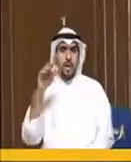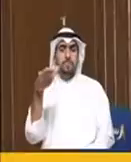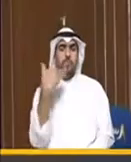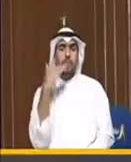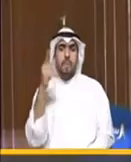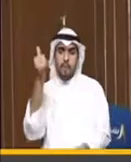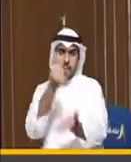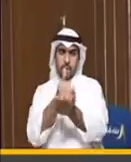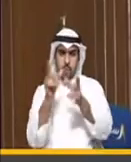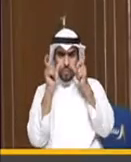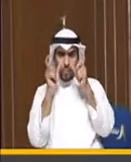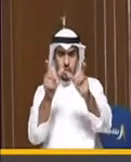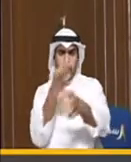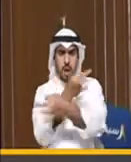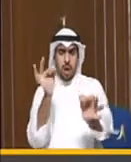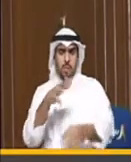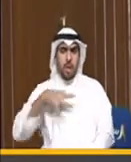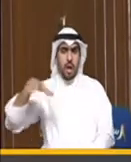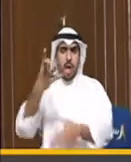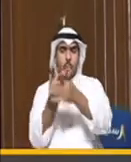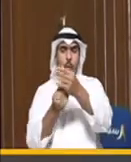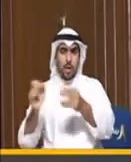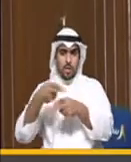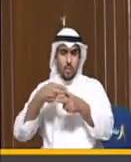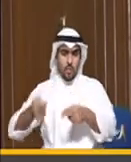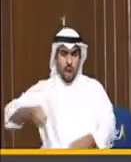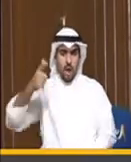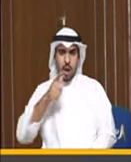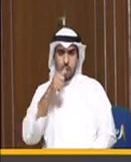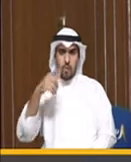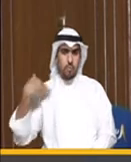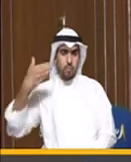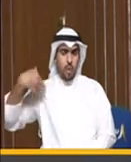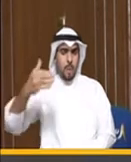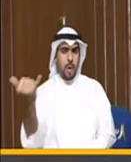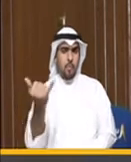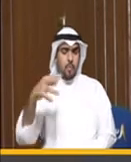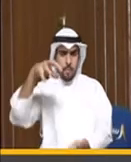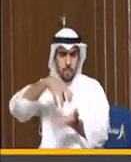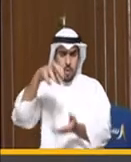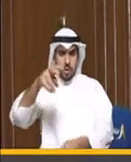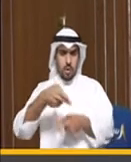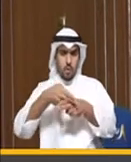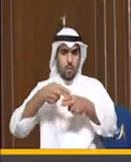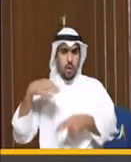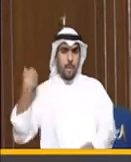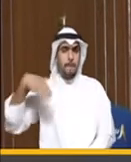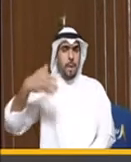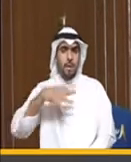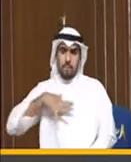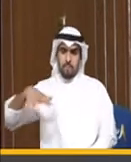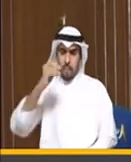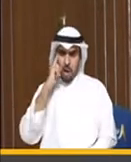الحبيبة، يحرصون فيها على رسم البسمة ويحرصون فيها على رسم مستقبل دولتنا الحبيبة المشرق من